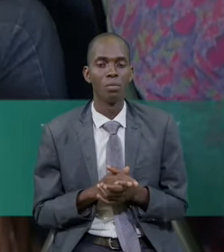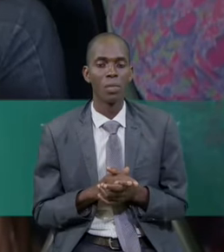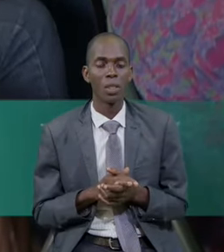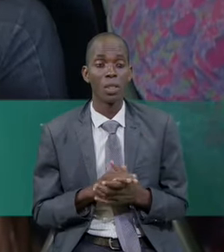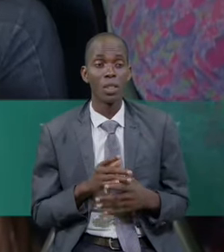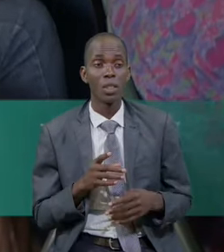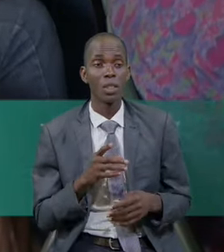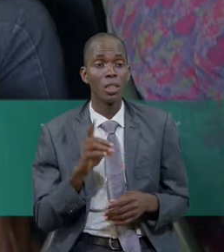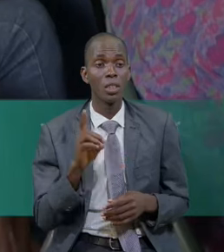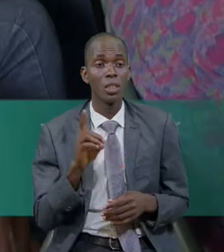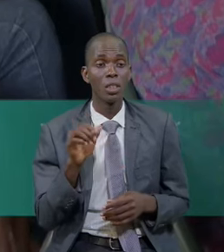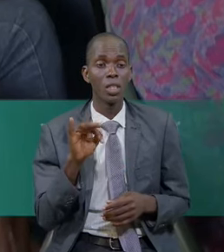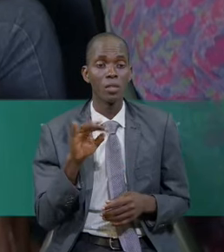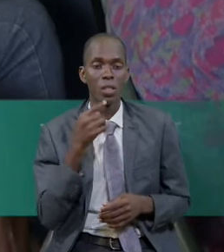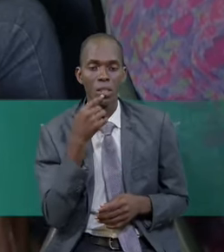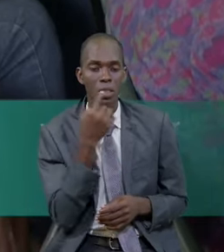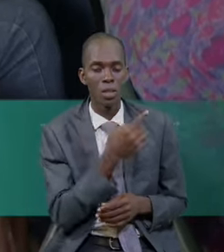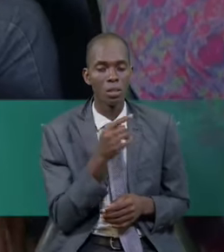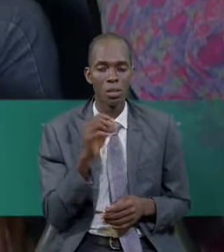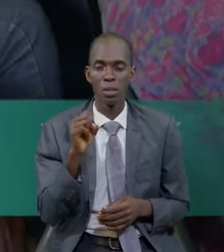17, verset 34.